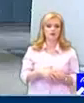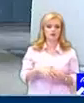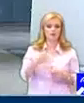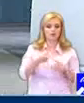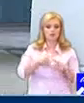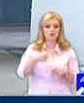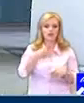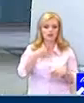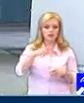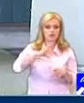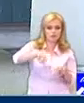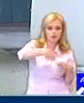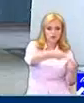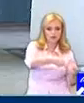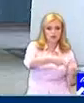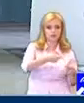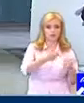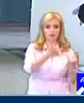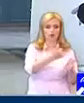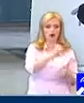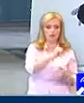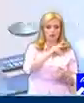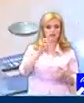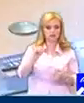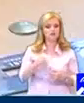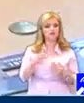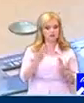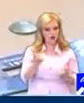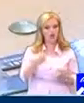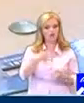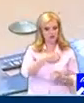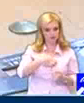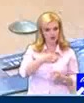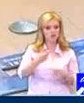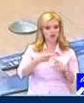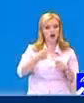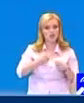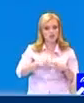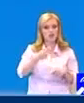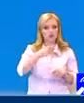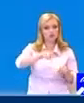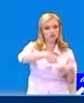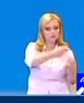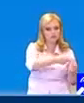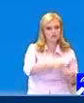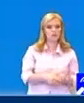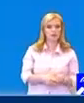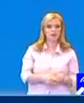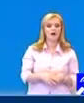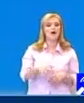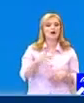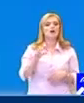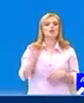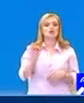Andrei Năstase? Au fost foarte importante. E greu să spunem ce anume a înclinat balanța. A contat și votul celor care nu au mers